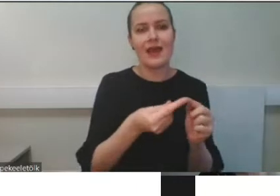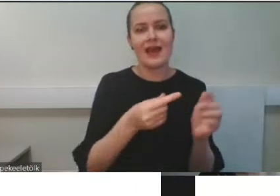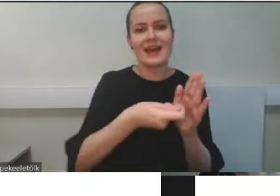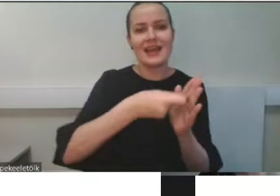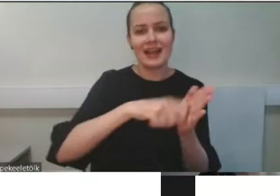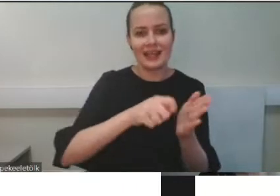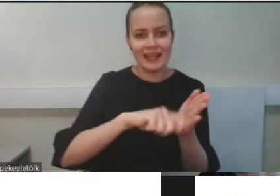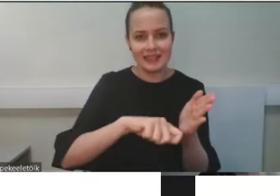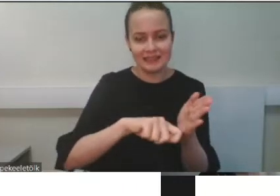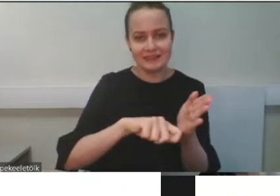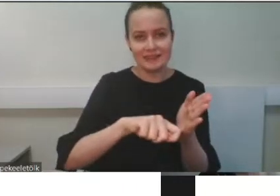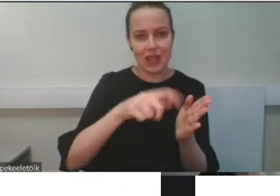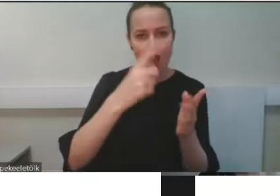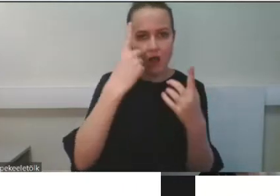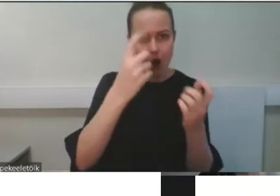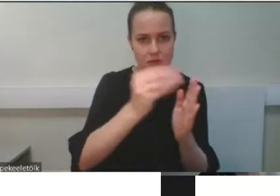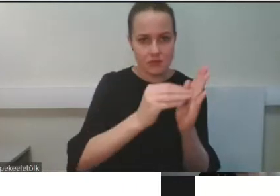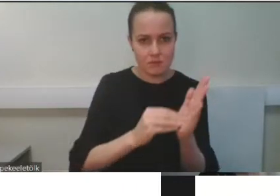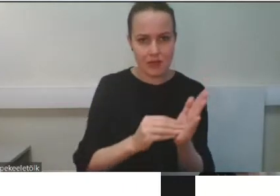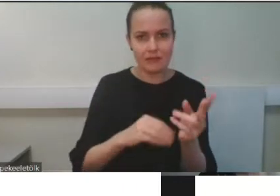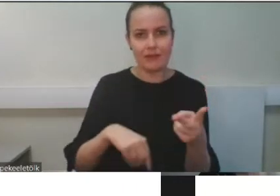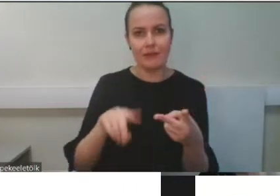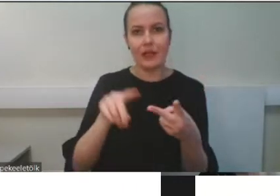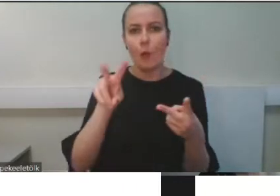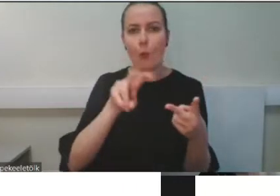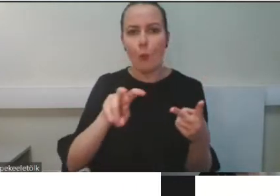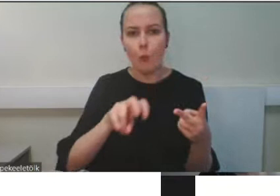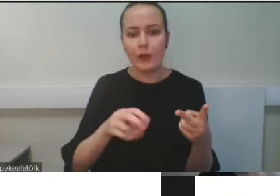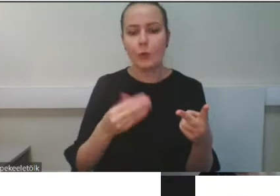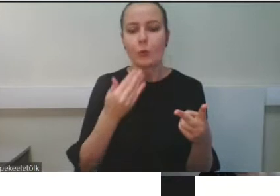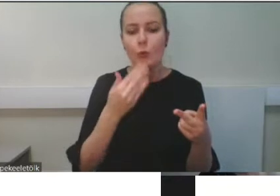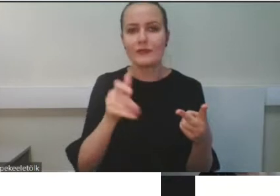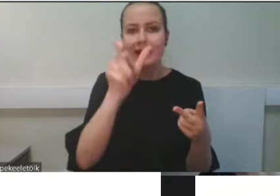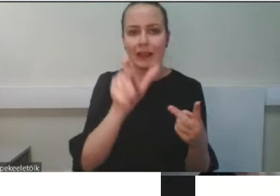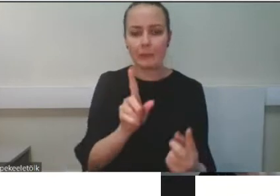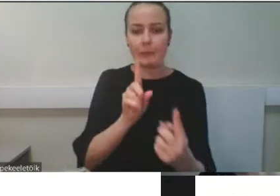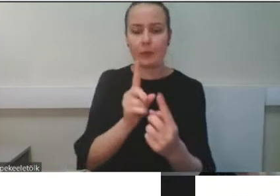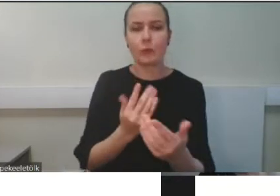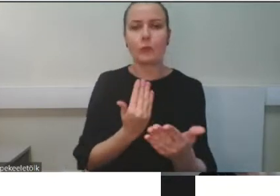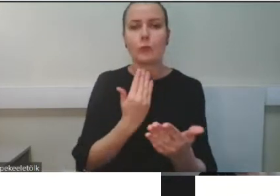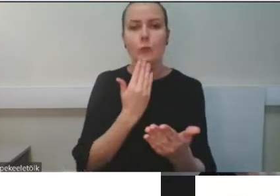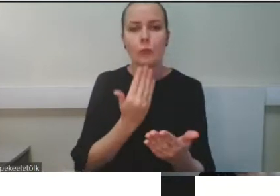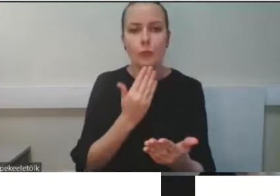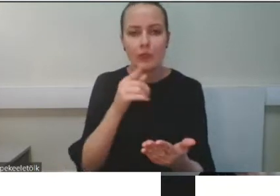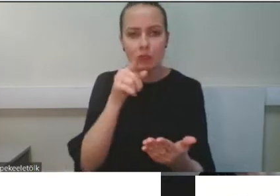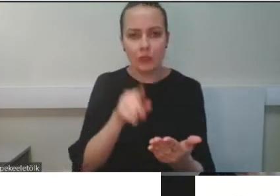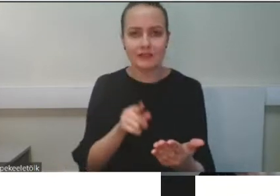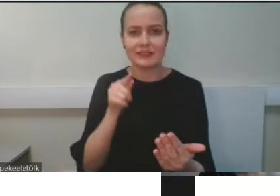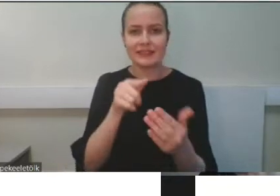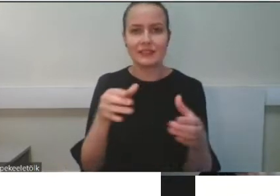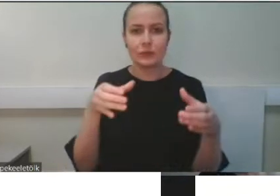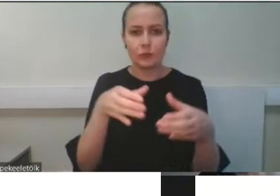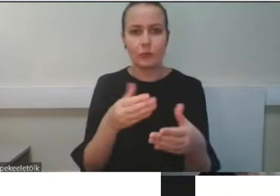registriandmed, siis uuringud sellises klassikalises võtmes, et küsitakse